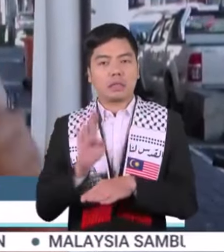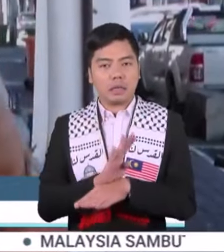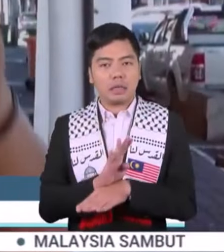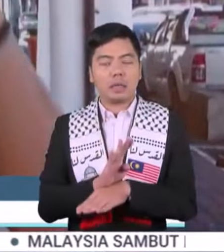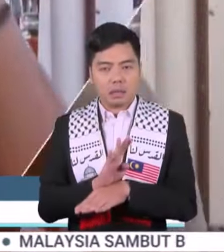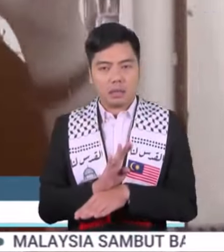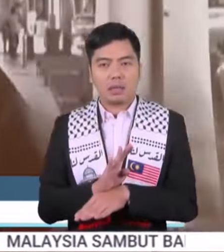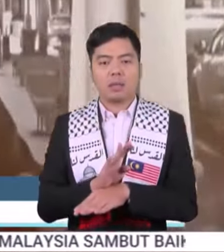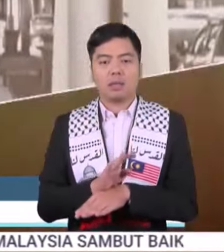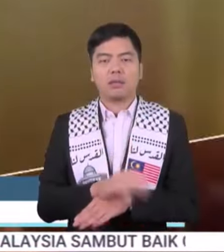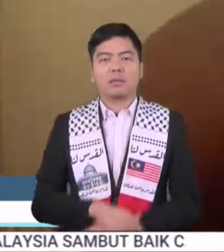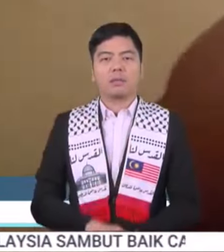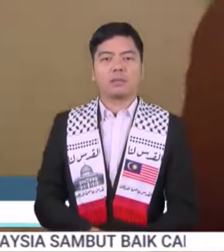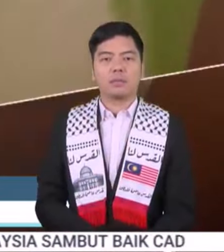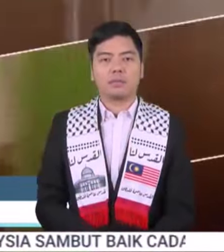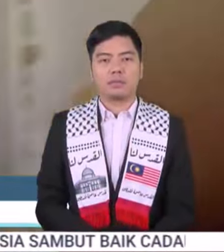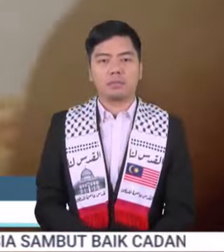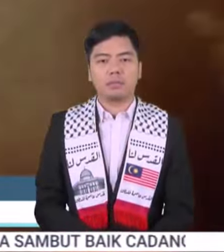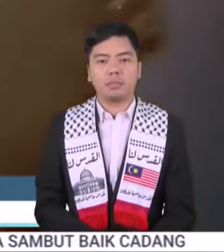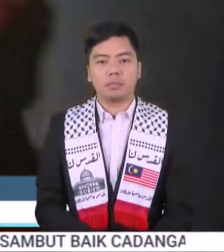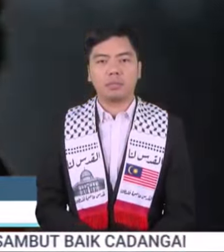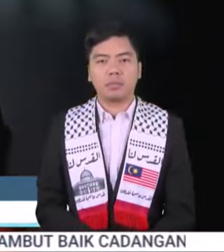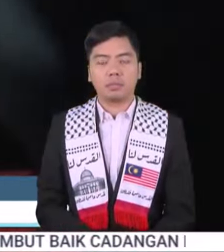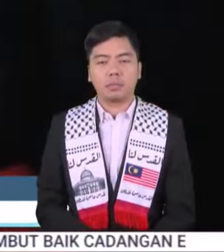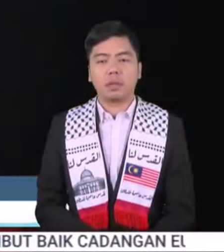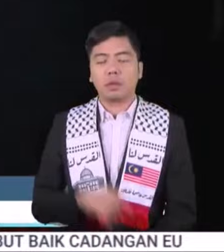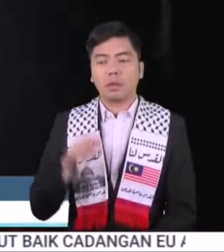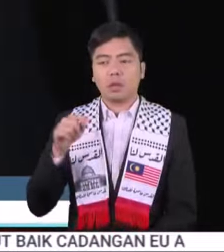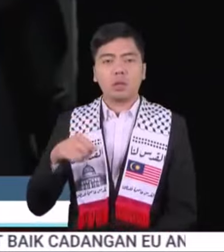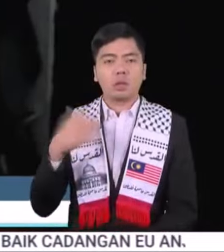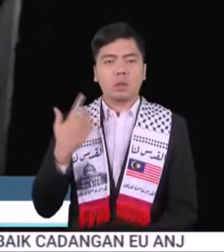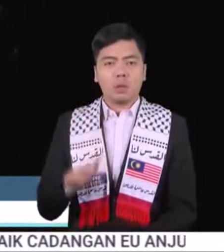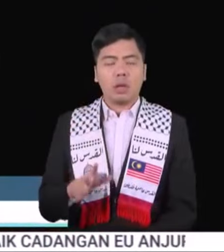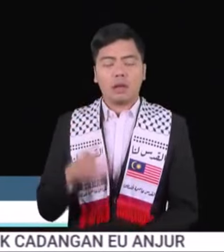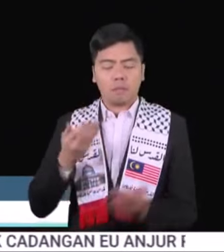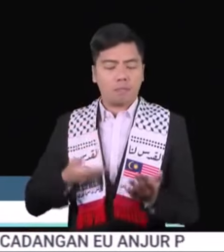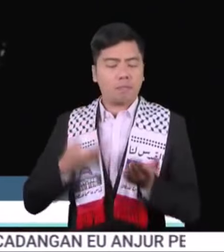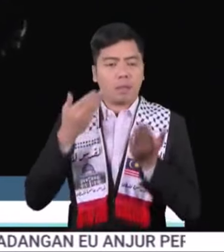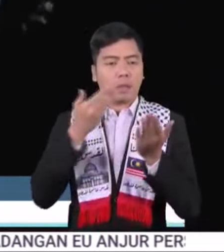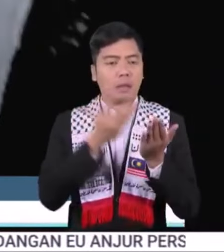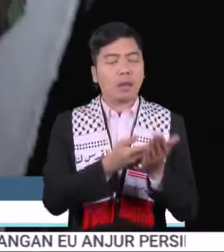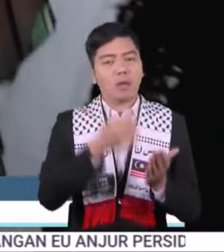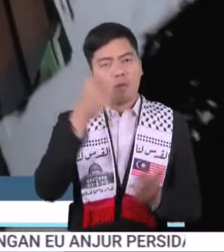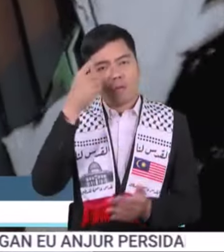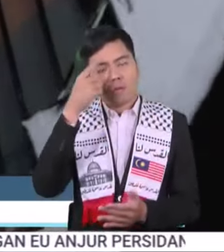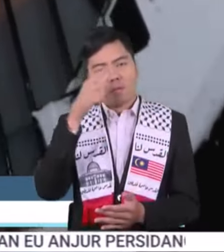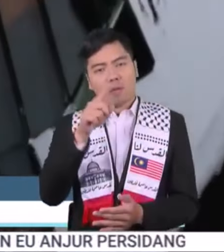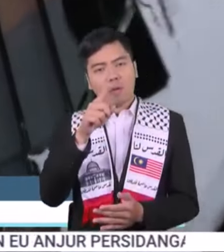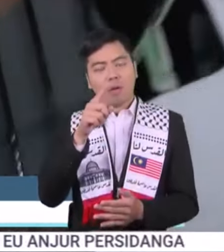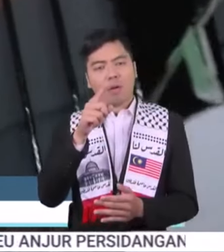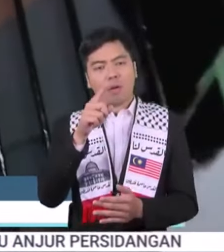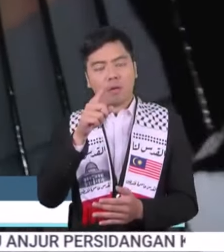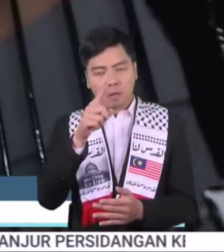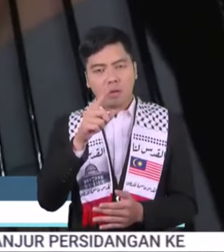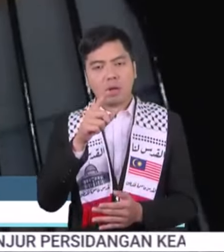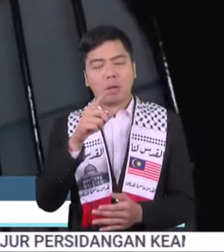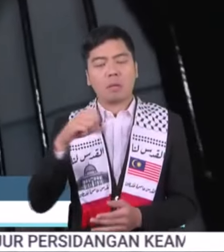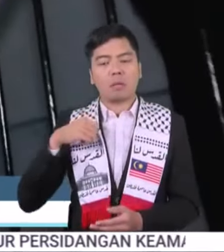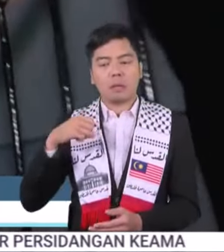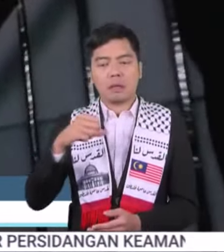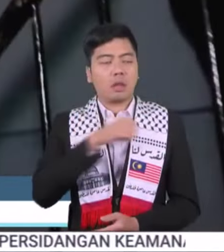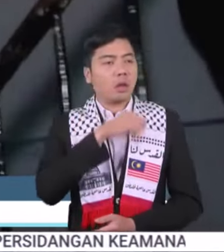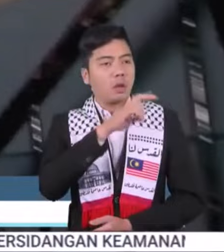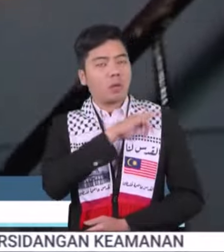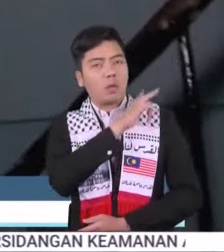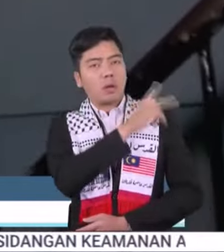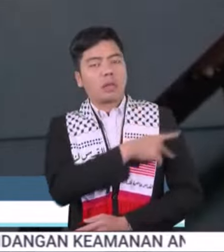lesen daripada orang tempatan. Perkara ini mungkin sudah diajukan kepada pihak berkuasa dan bukannya tiada